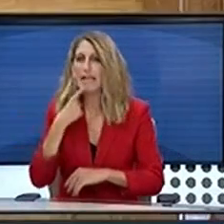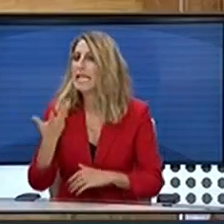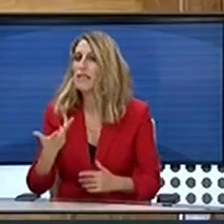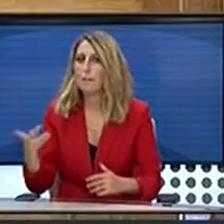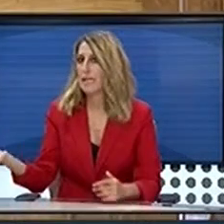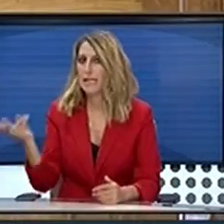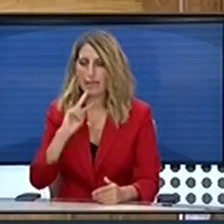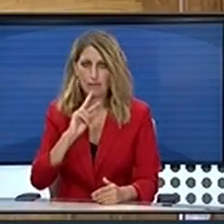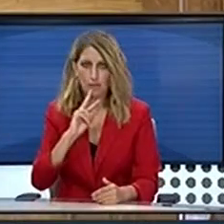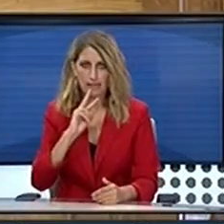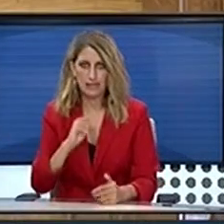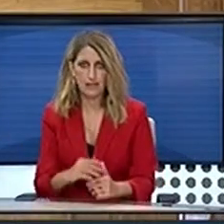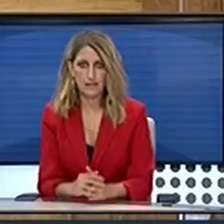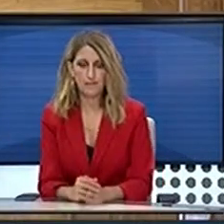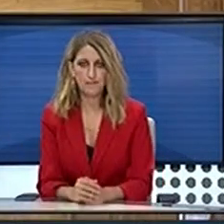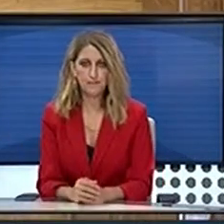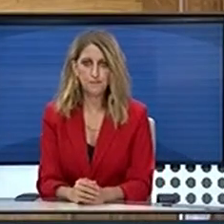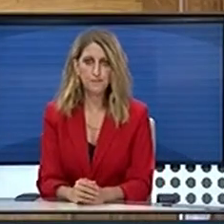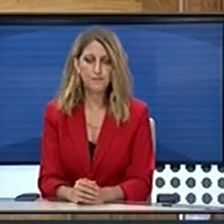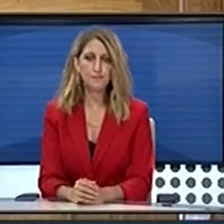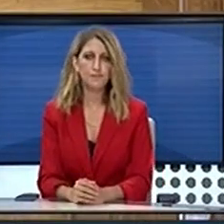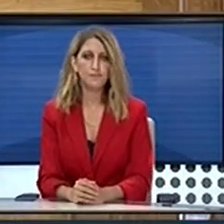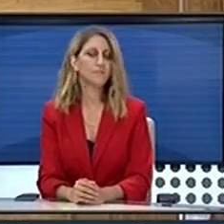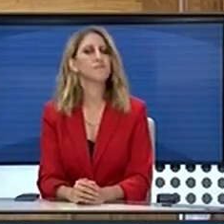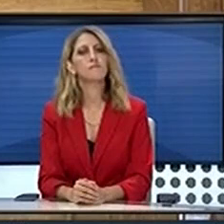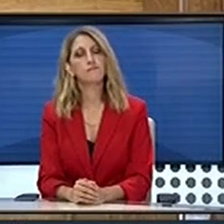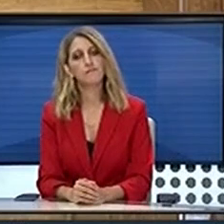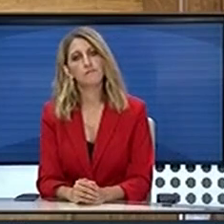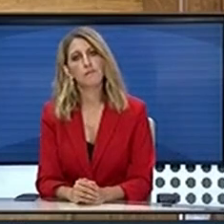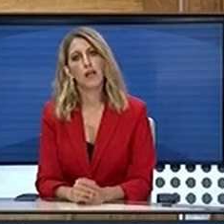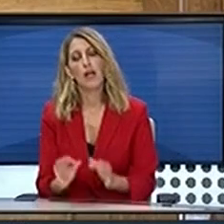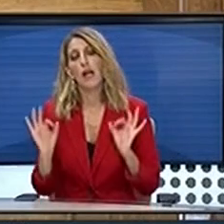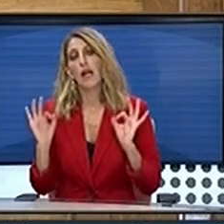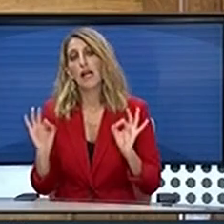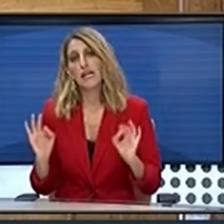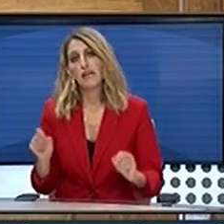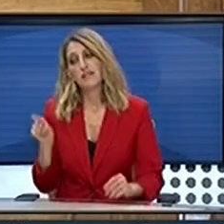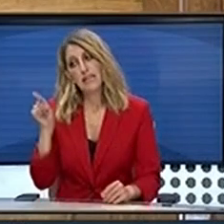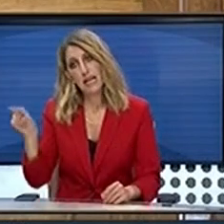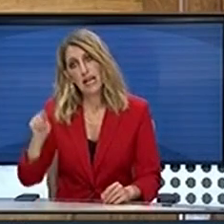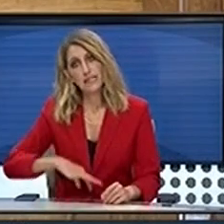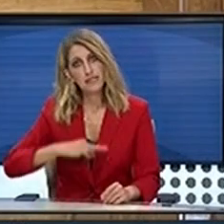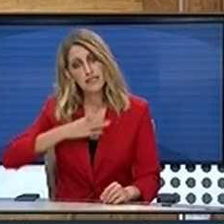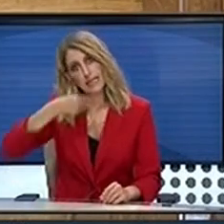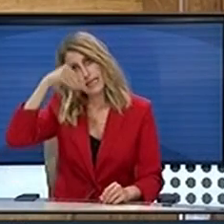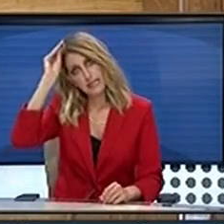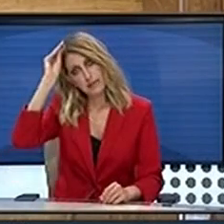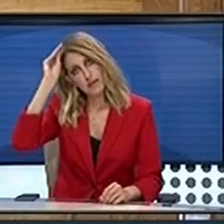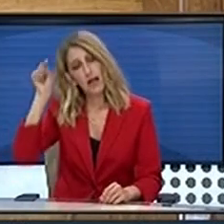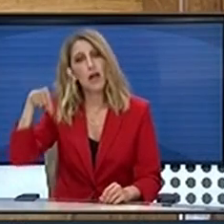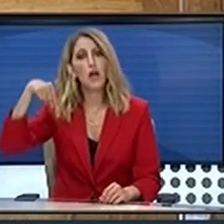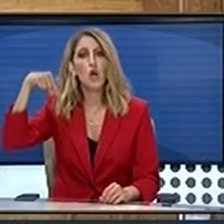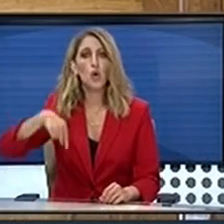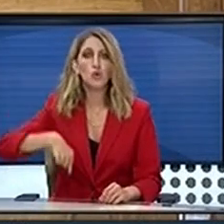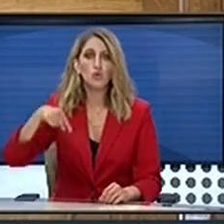Και βέβαια, εσείς κύριε Τσίπρα, που διαρριγνύετε τα ημάτια σας τώρα για τα ζητήματα